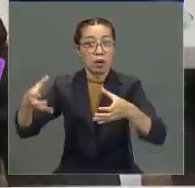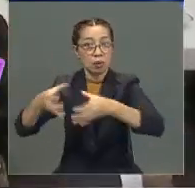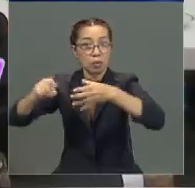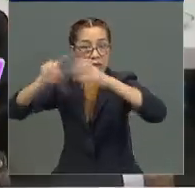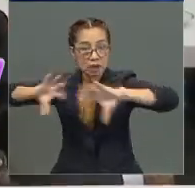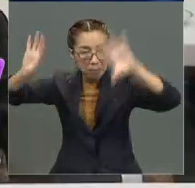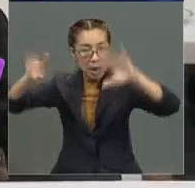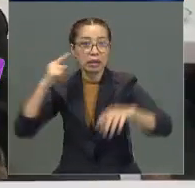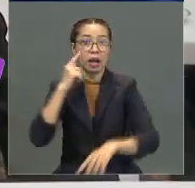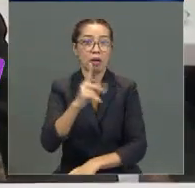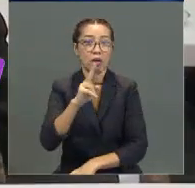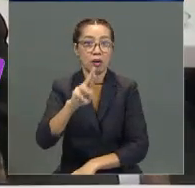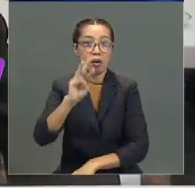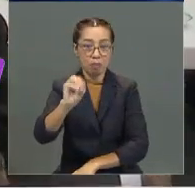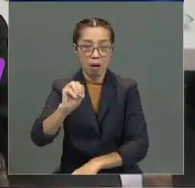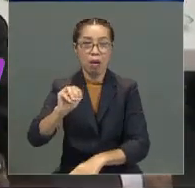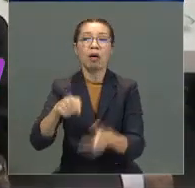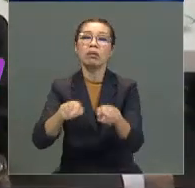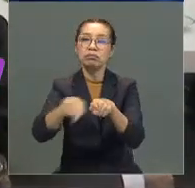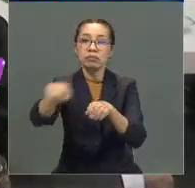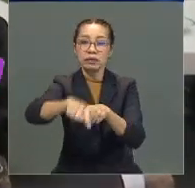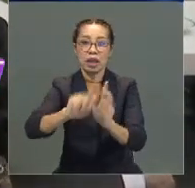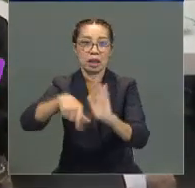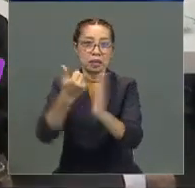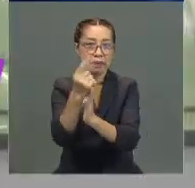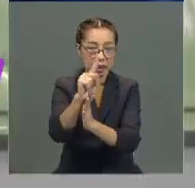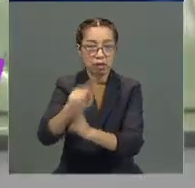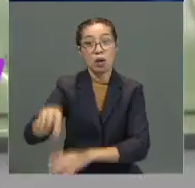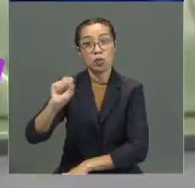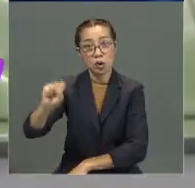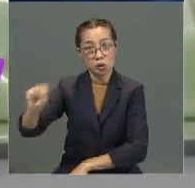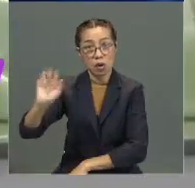เดินทางครมเนี่ย 11ชั่วโมงและส.ส.รัฐบาล11